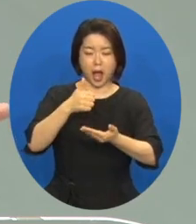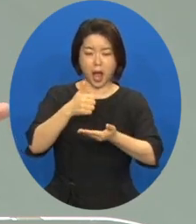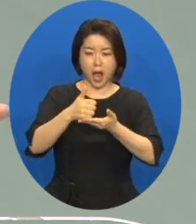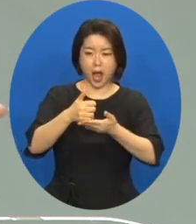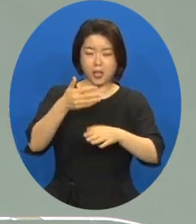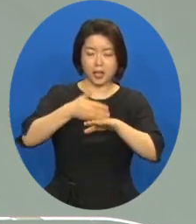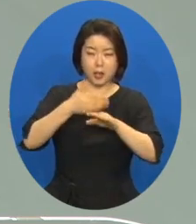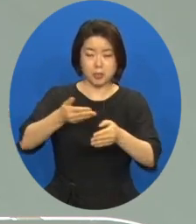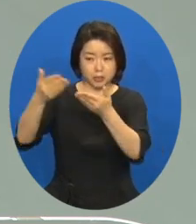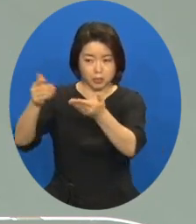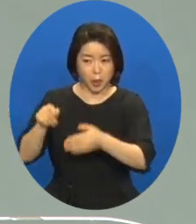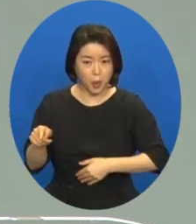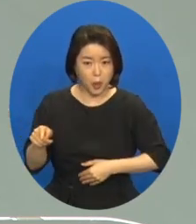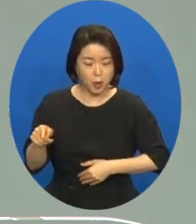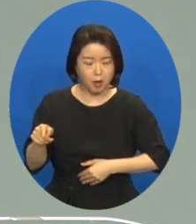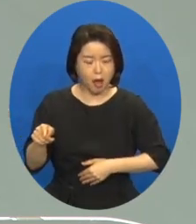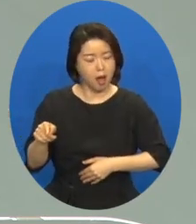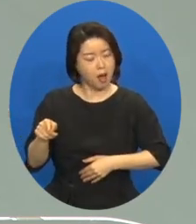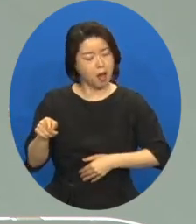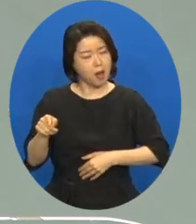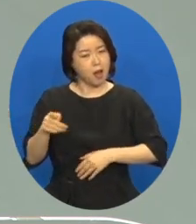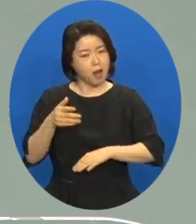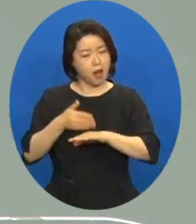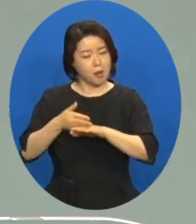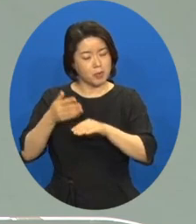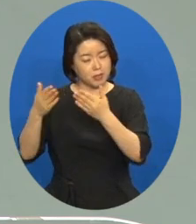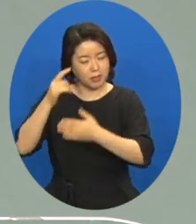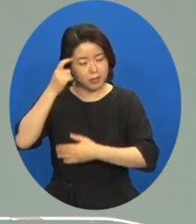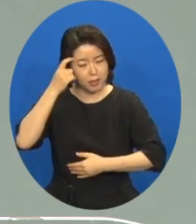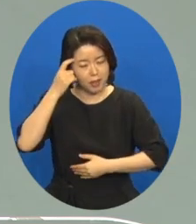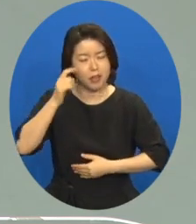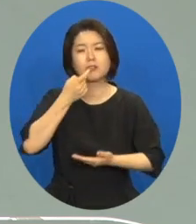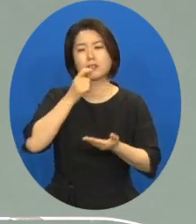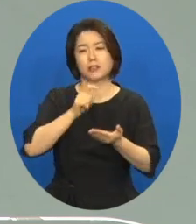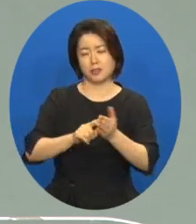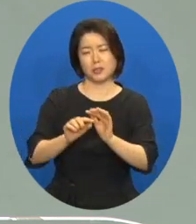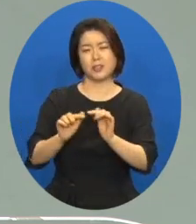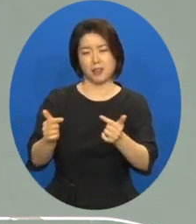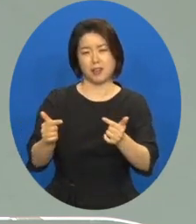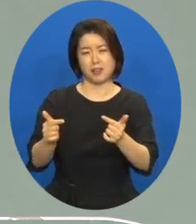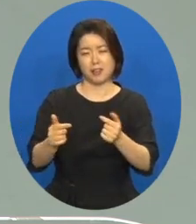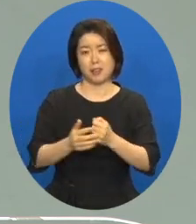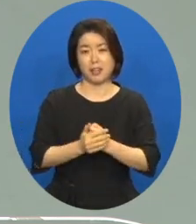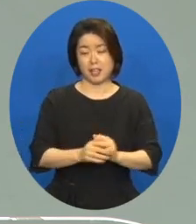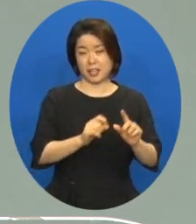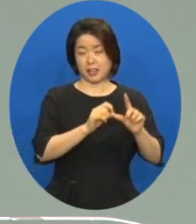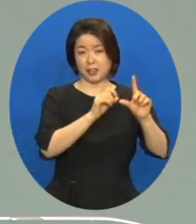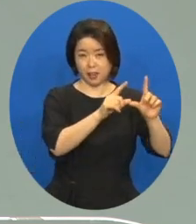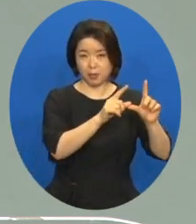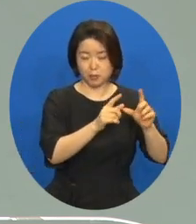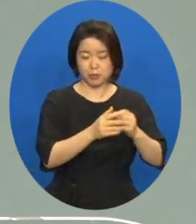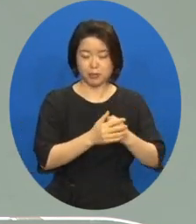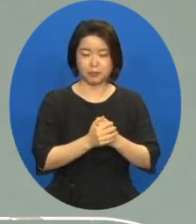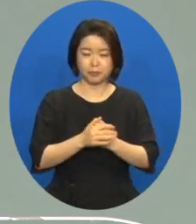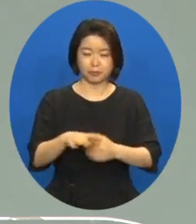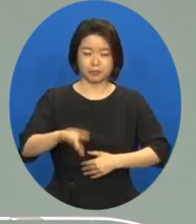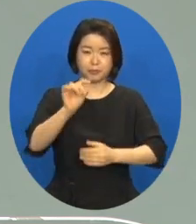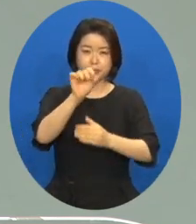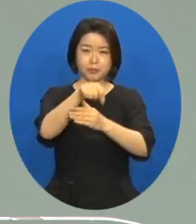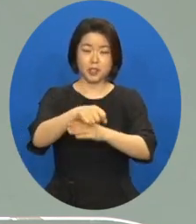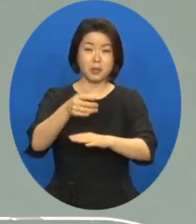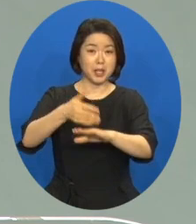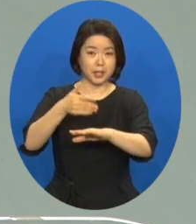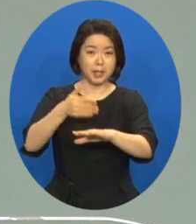때 이걸 감사드려야 된다는 생각하기가 쉽지 않습니다. 그래서 대부분 첫열매